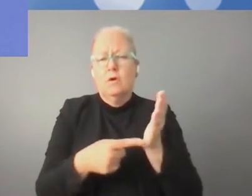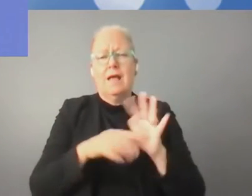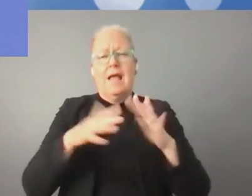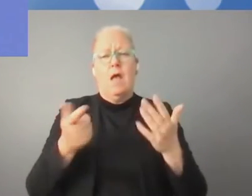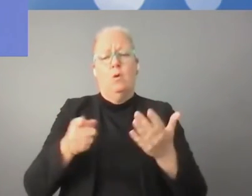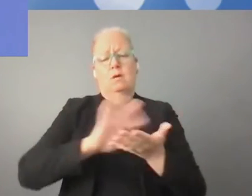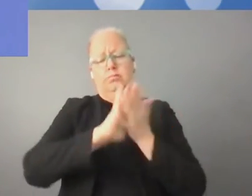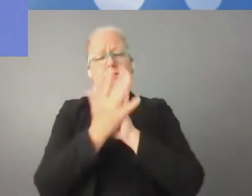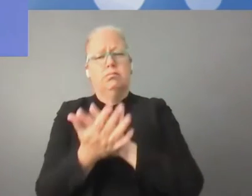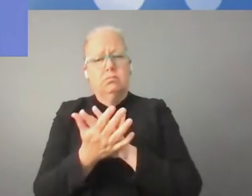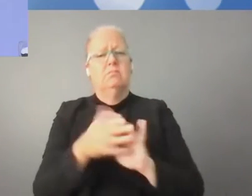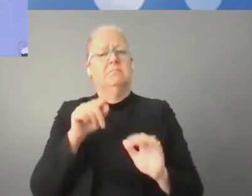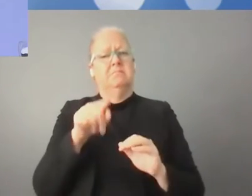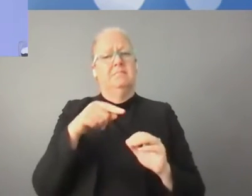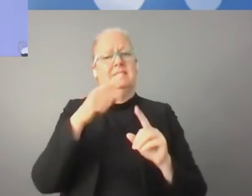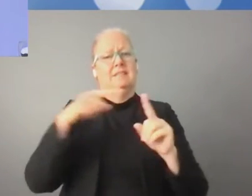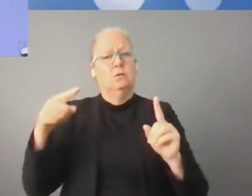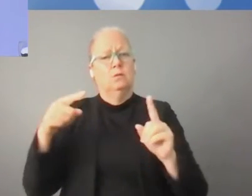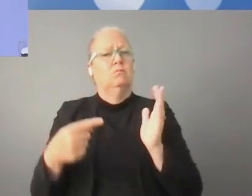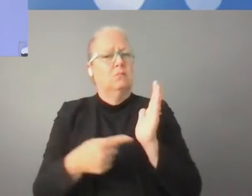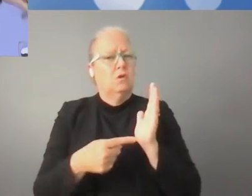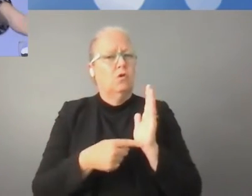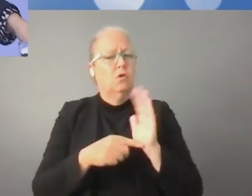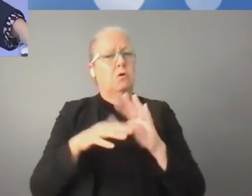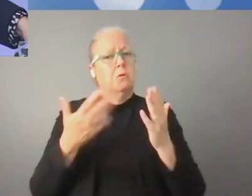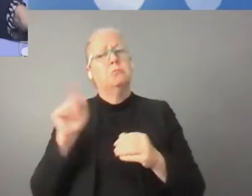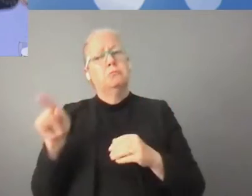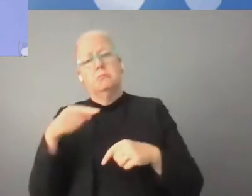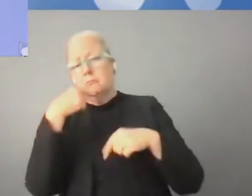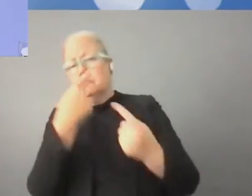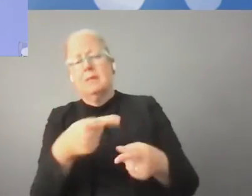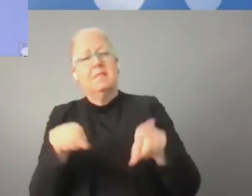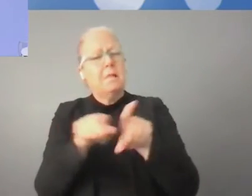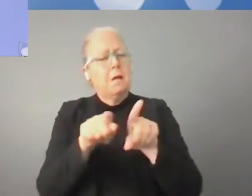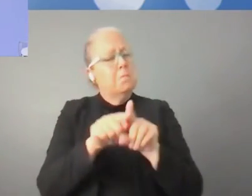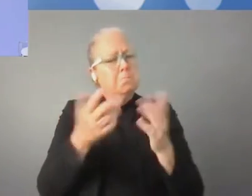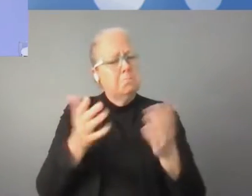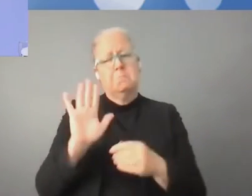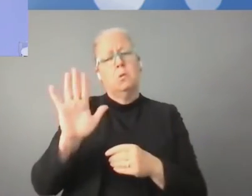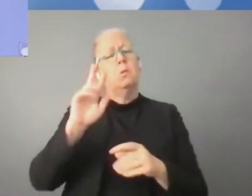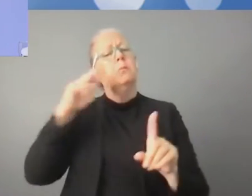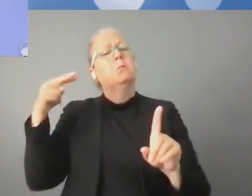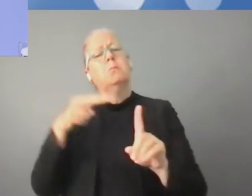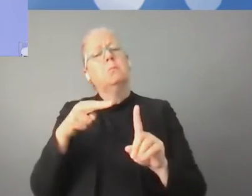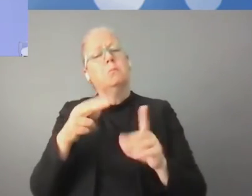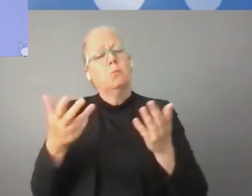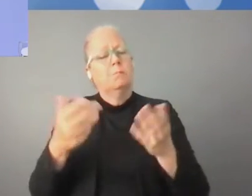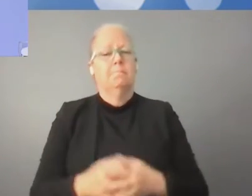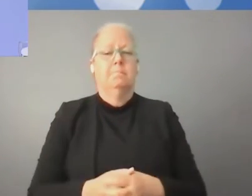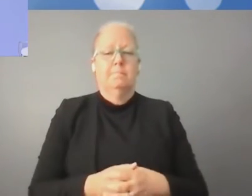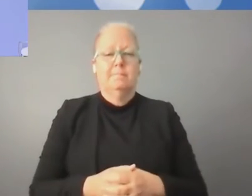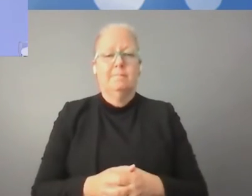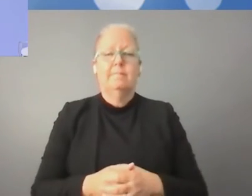представляет бюро секретаря, генерального секретаря ООН по вопросам технологий. Пожалуйста, вам слово.